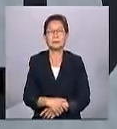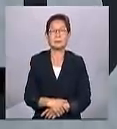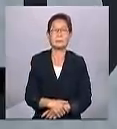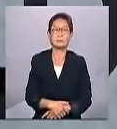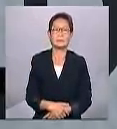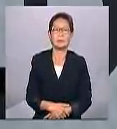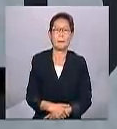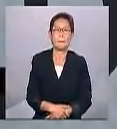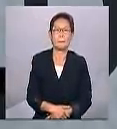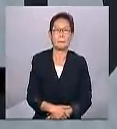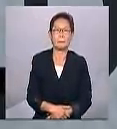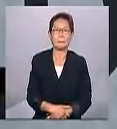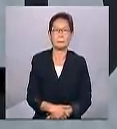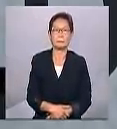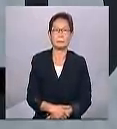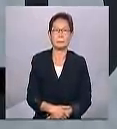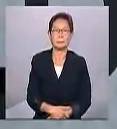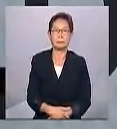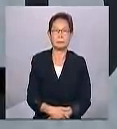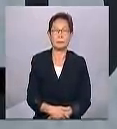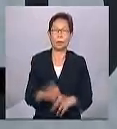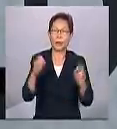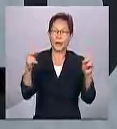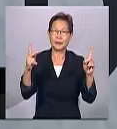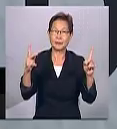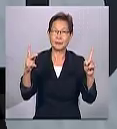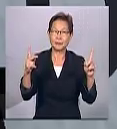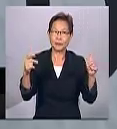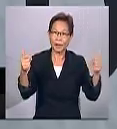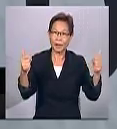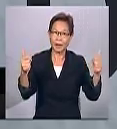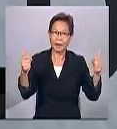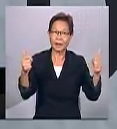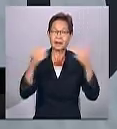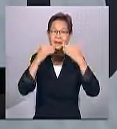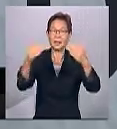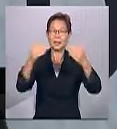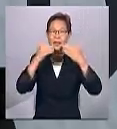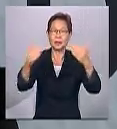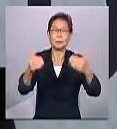Okey. Alright, terima kasih. Yeah.